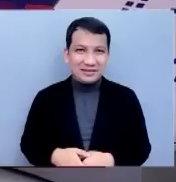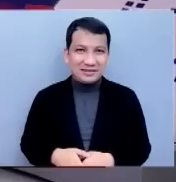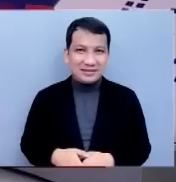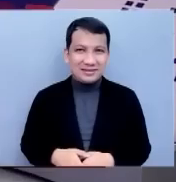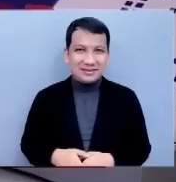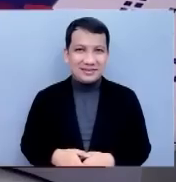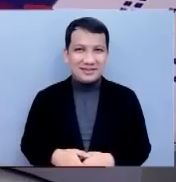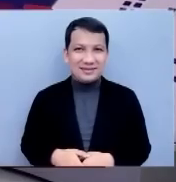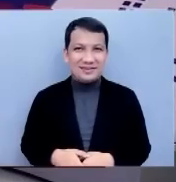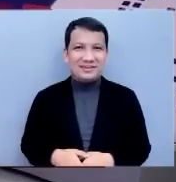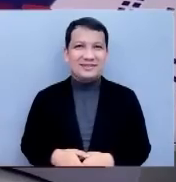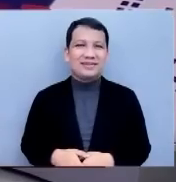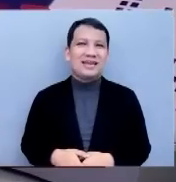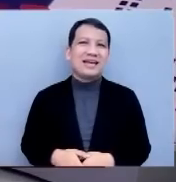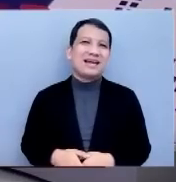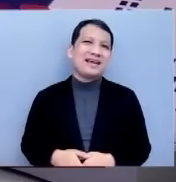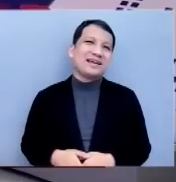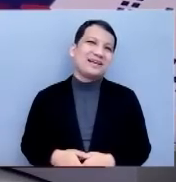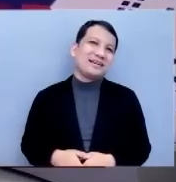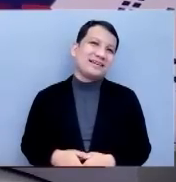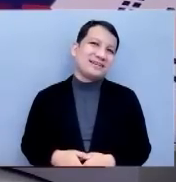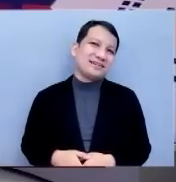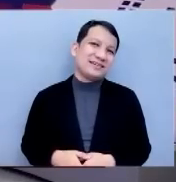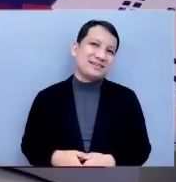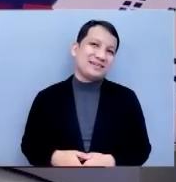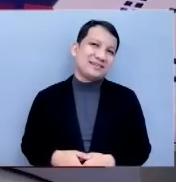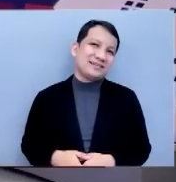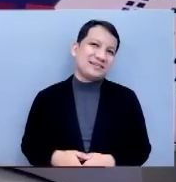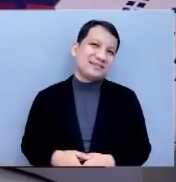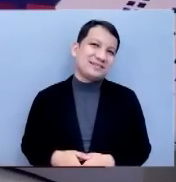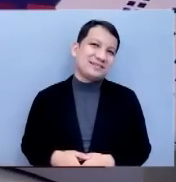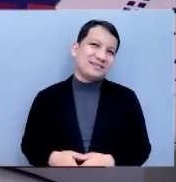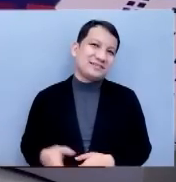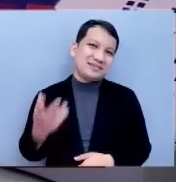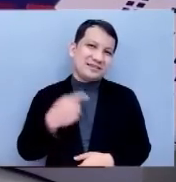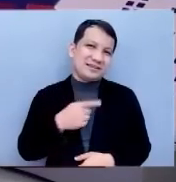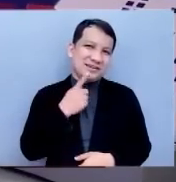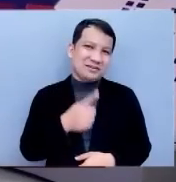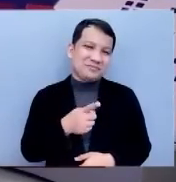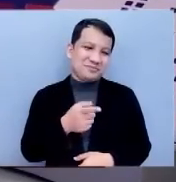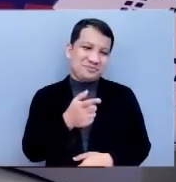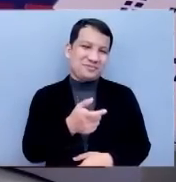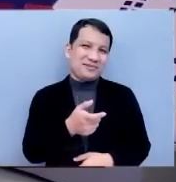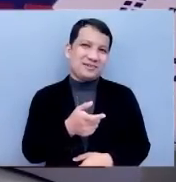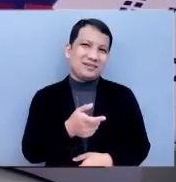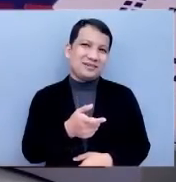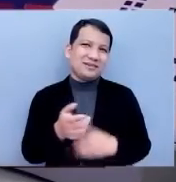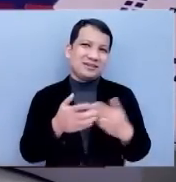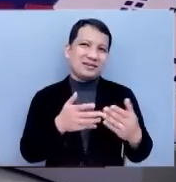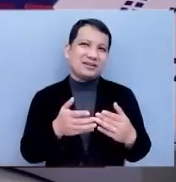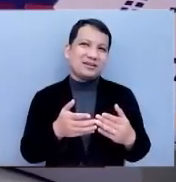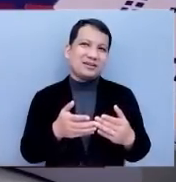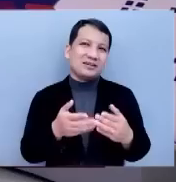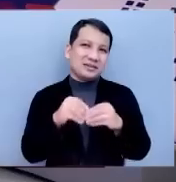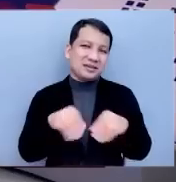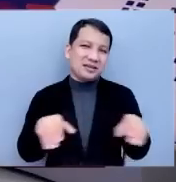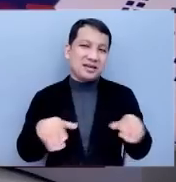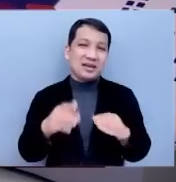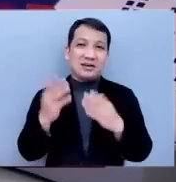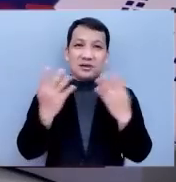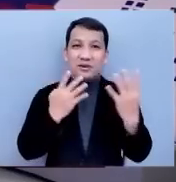loto. Yung nakalag tita. Oo nga, kaya nga. Kasi ma-hold na pa siya yung pagpahuli. Hindi pa naman uli. No, Wallace. Happy birthday, ay,